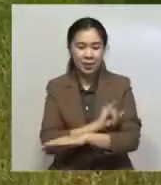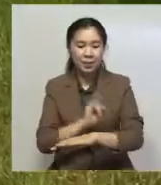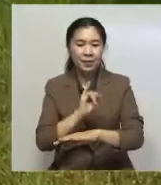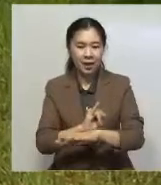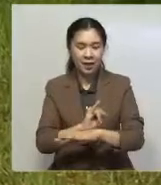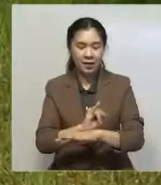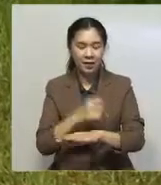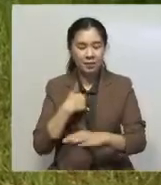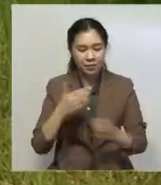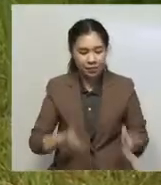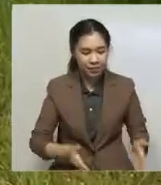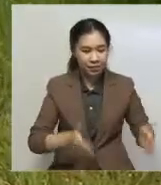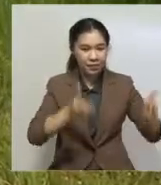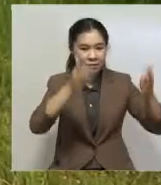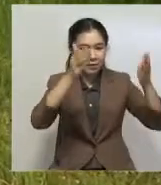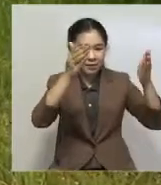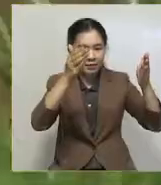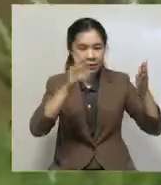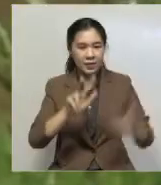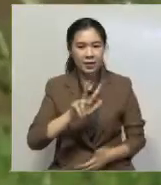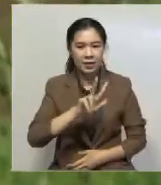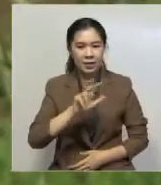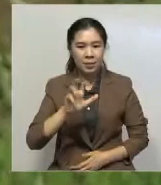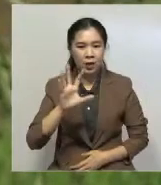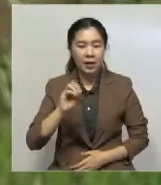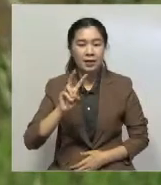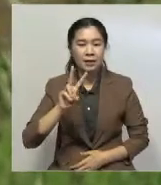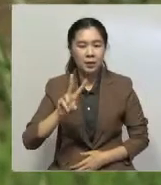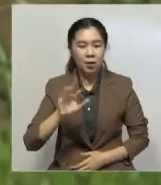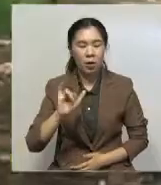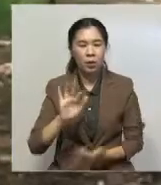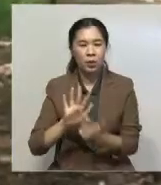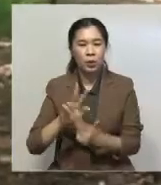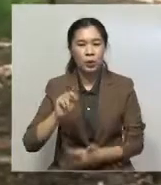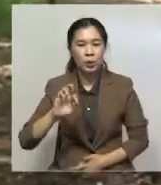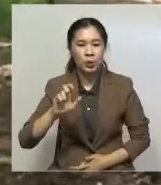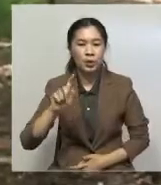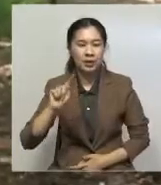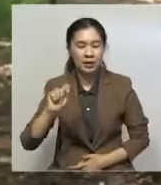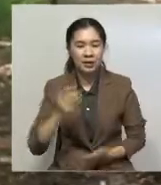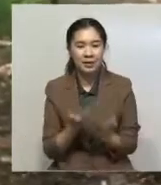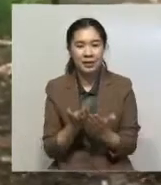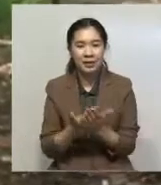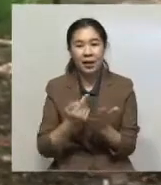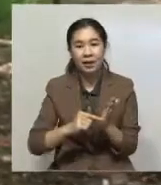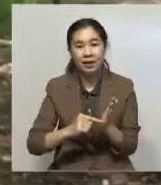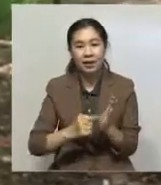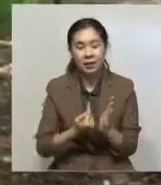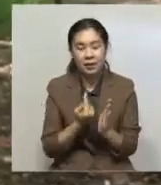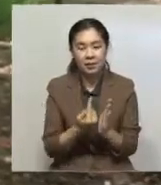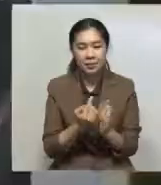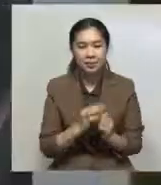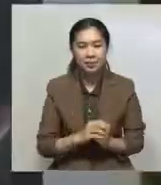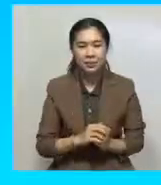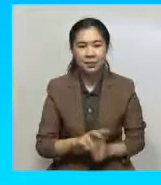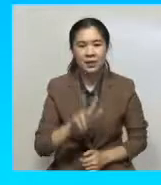จะก่อสร้างเป็นอาคารชุดทรงสูง352ยูนิตราคานะคะราคาเริ่มต้นฟังดีๆนะคะคุณผู้ชมเริ่มต้นเนี่ยราคาอยู่